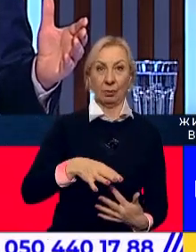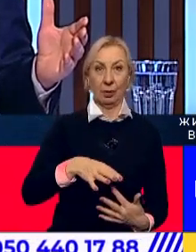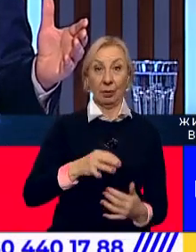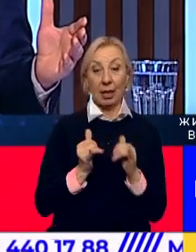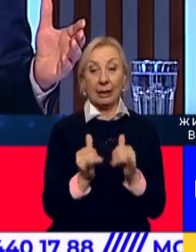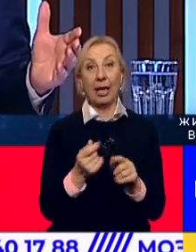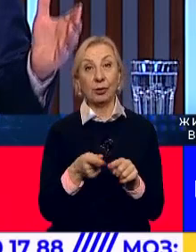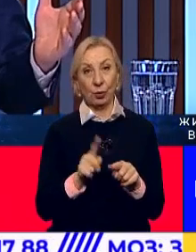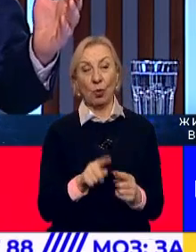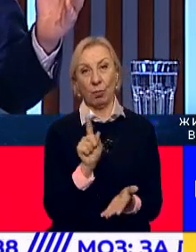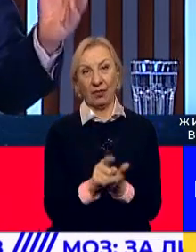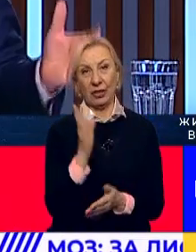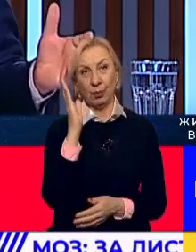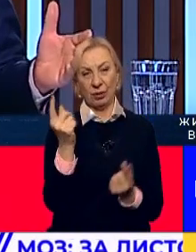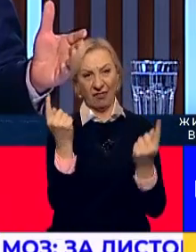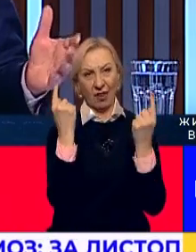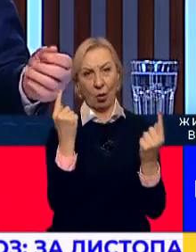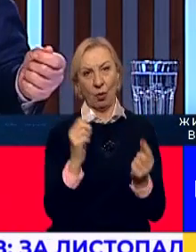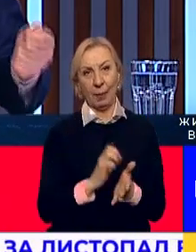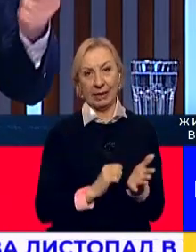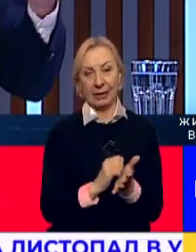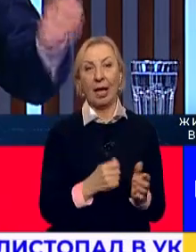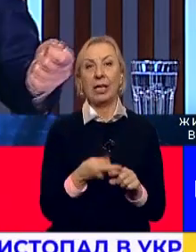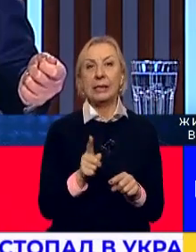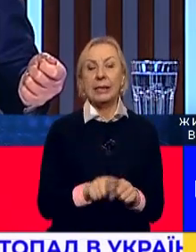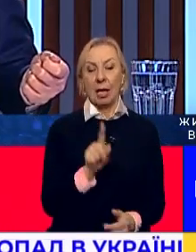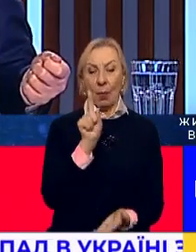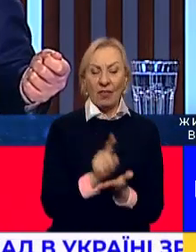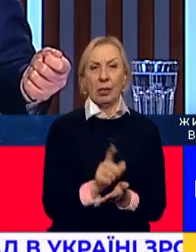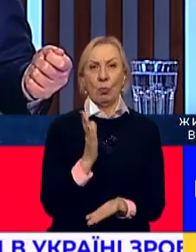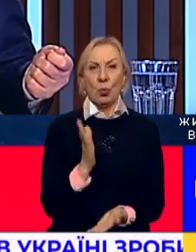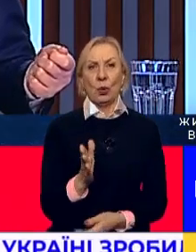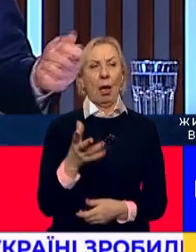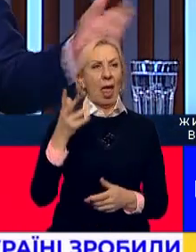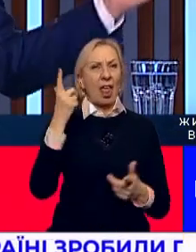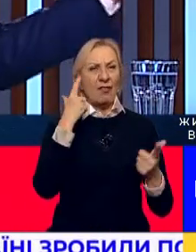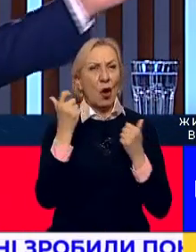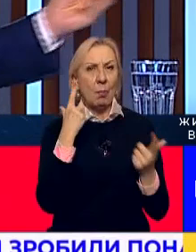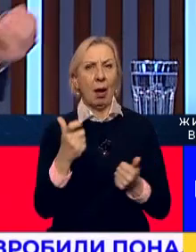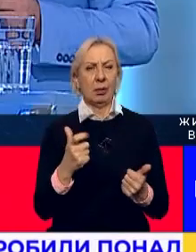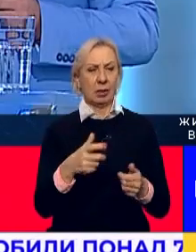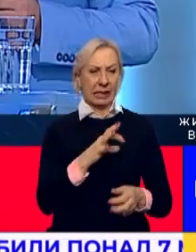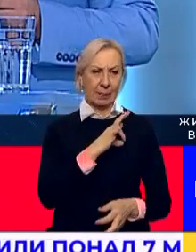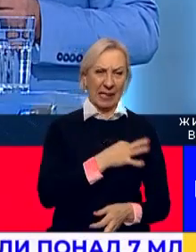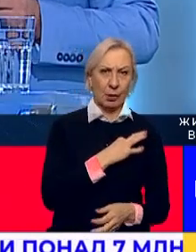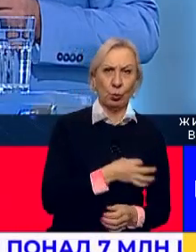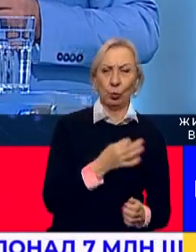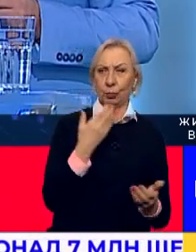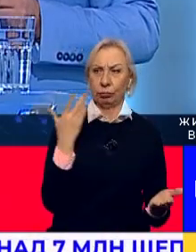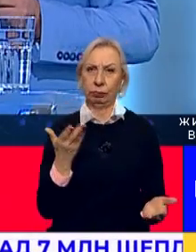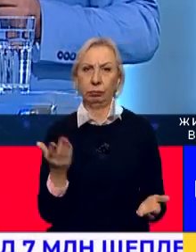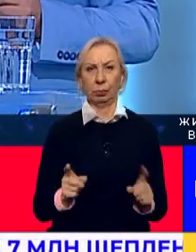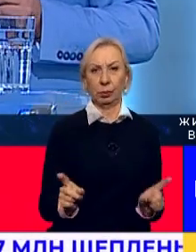вагомі підстави. Це повинна бути інформація, яка і спецслужби обробляють і так далі. А коли виходять і роблять заяви про